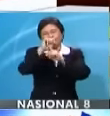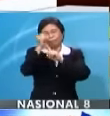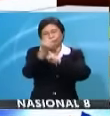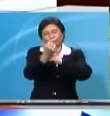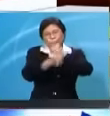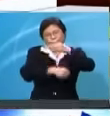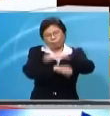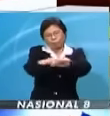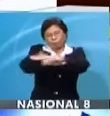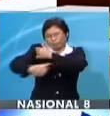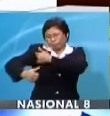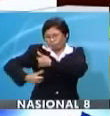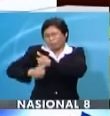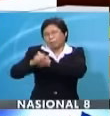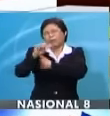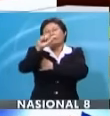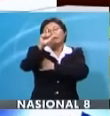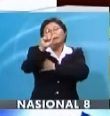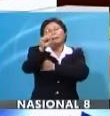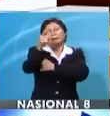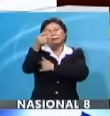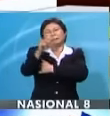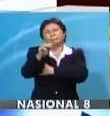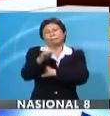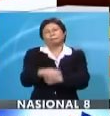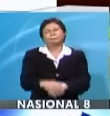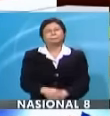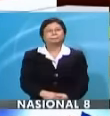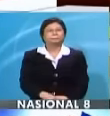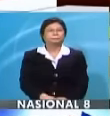Sepak Angkatan Tentera Malaysia PBATM.